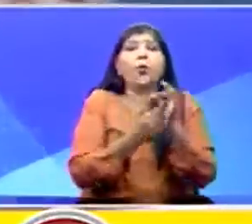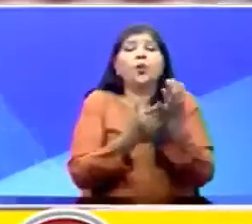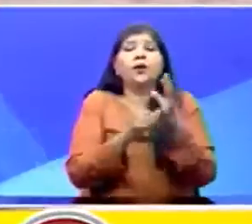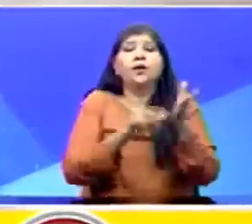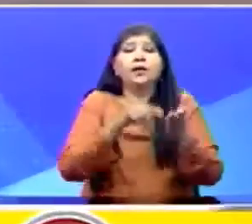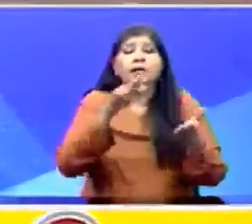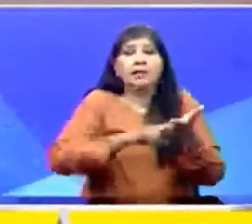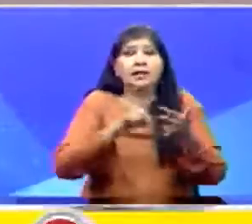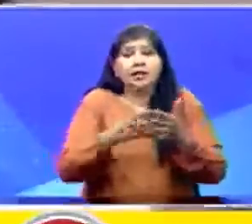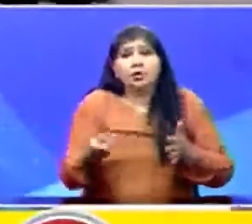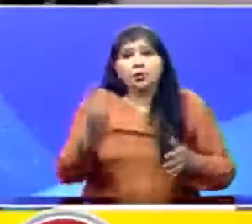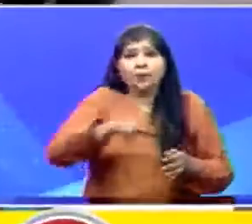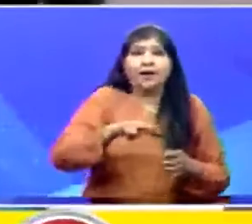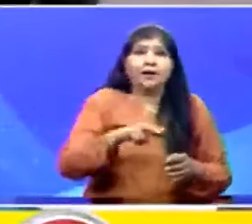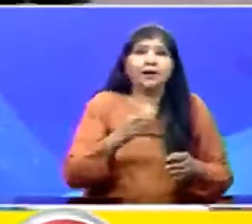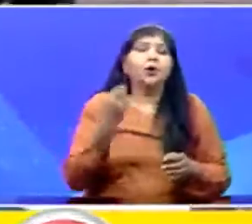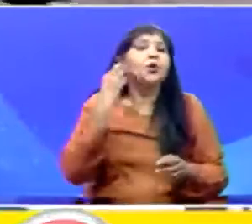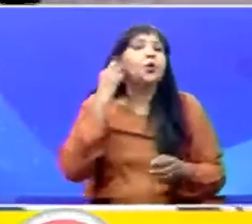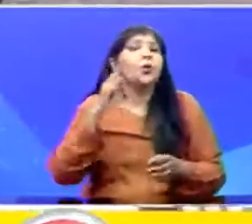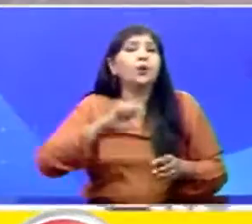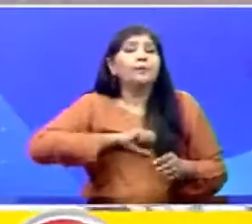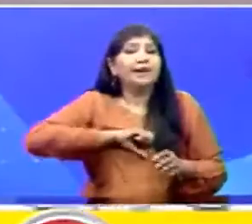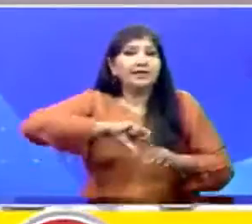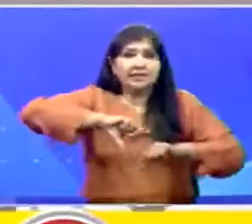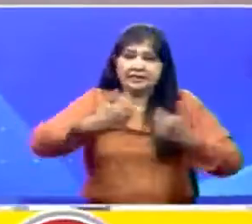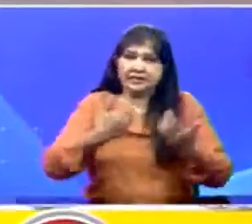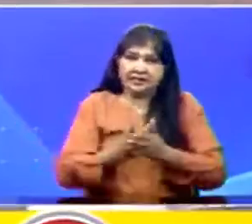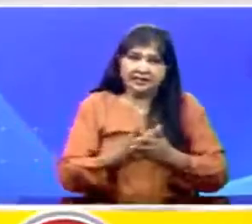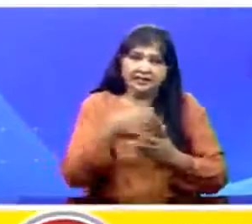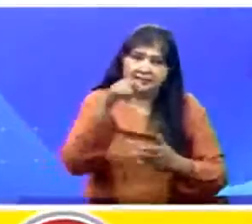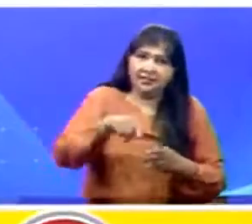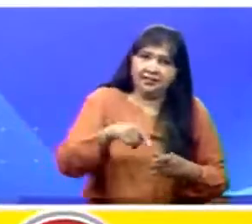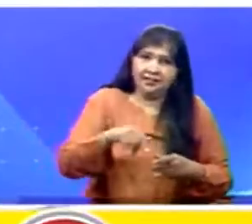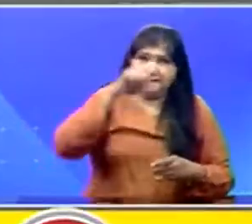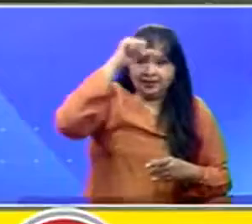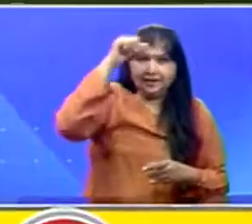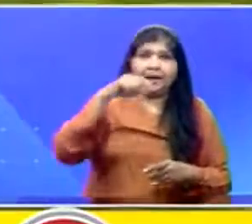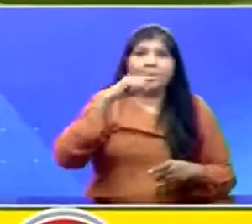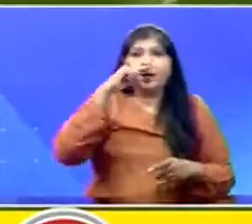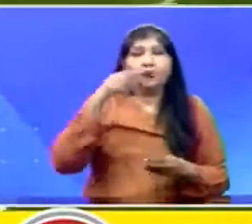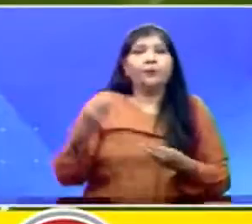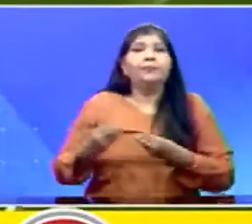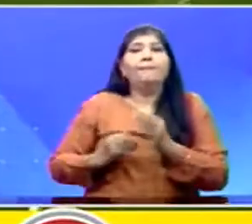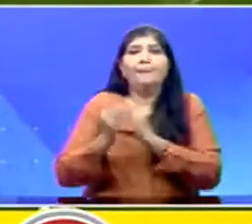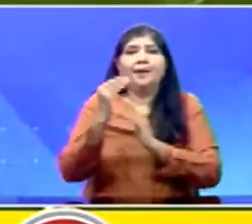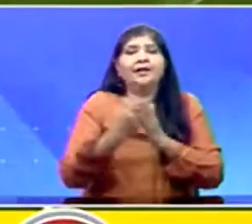निरज ने एक बार फिर गोल्ड जीतकर देश का गवरो बढ़ाया